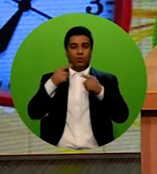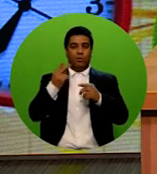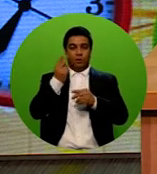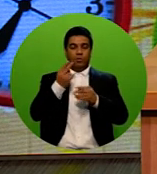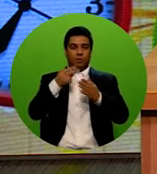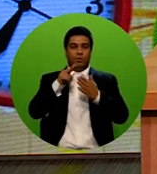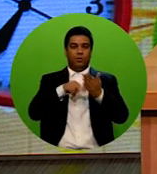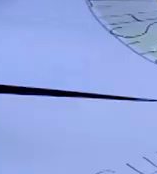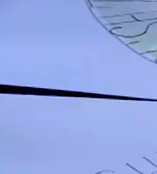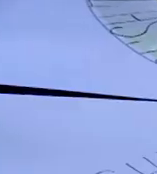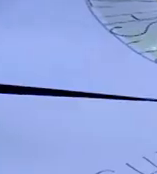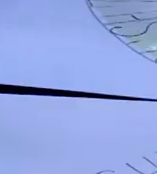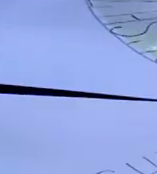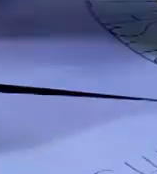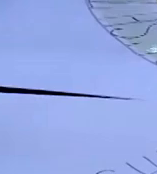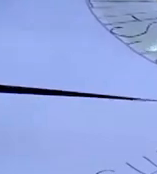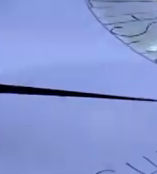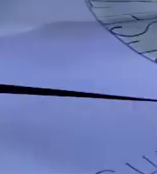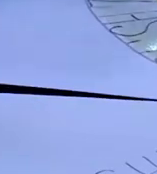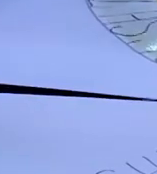rangdan foydalanamiz.